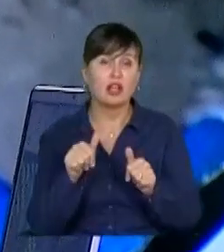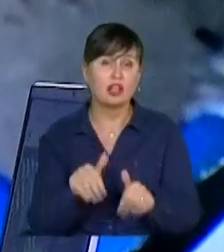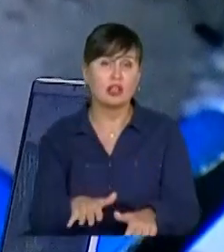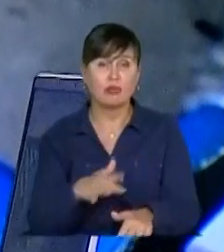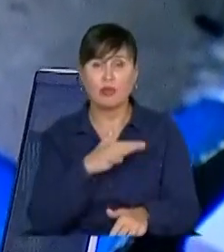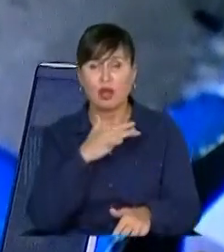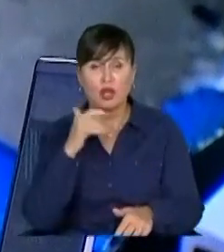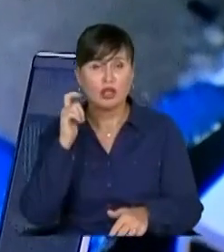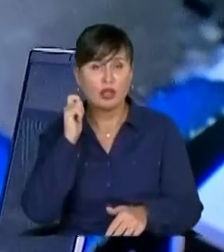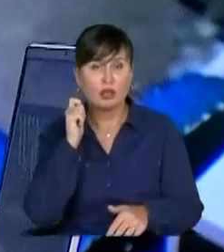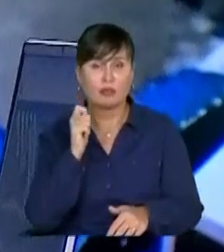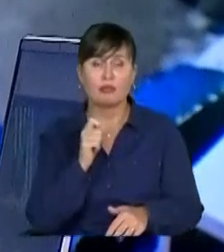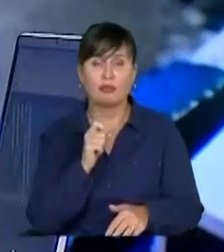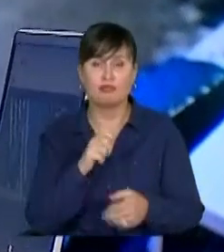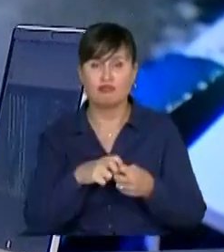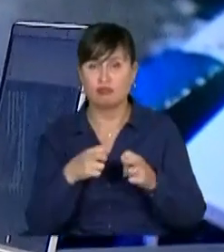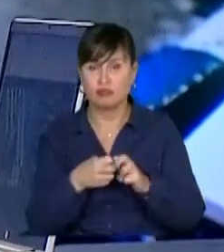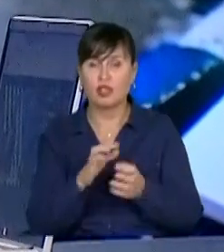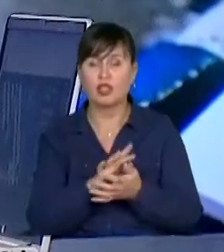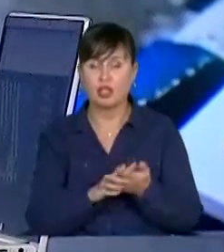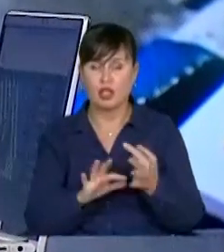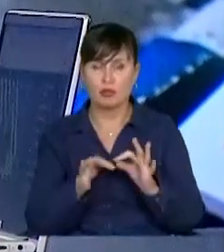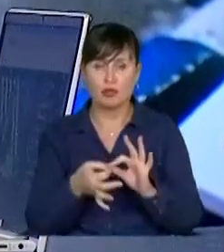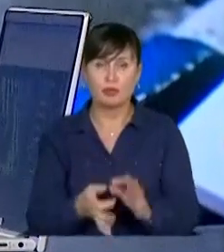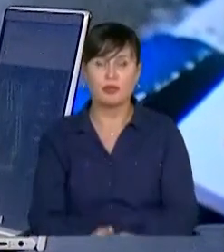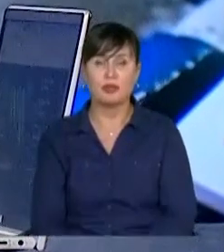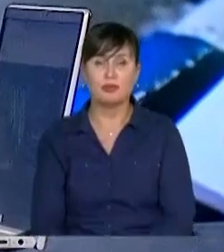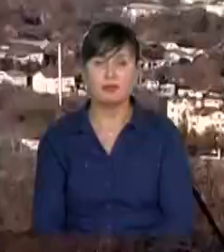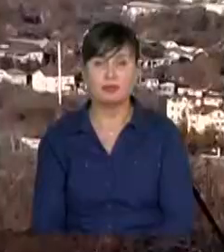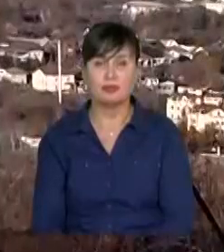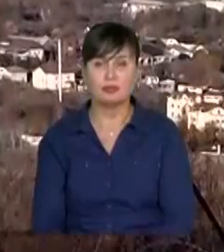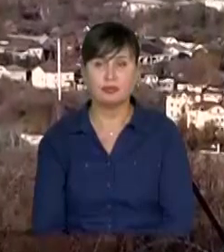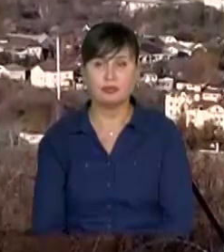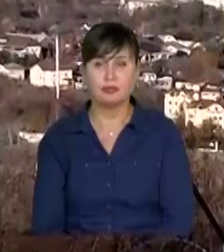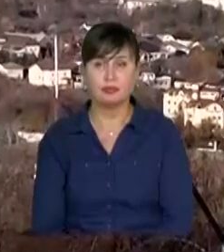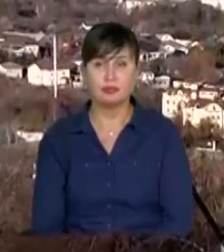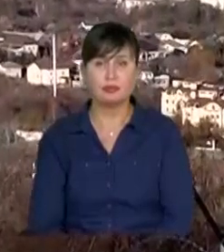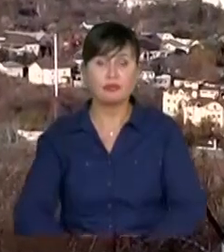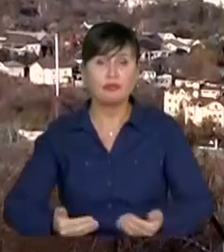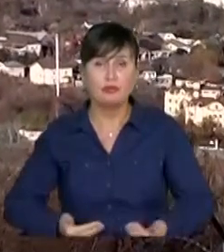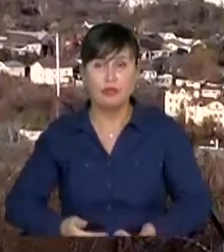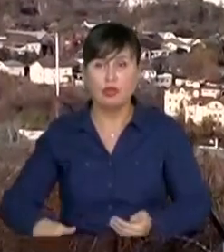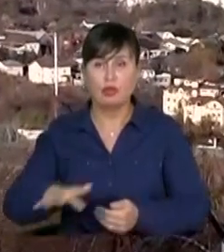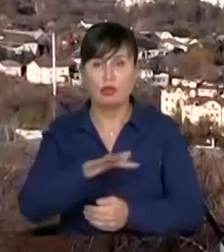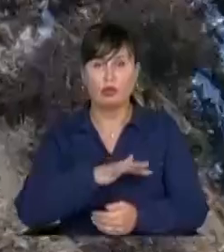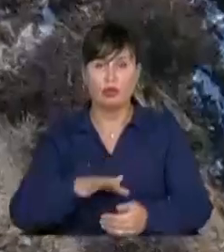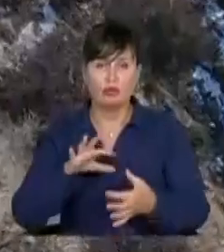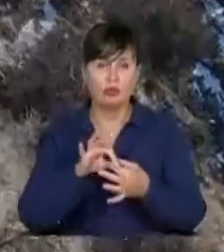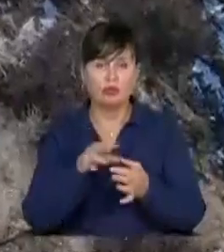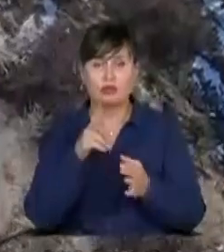многолетняя проблема с питьевой водой в районе расскажет Адель акжар Нава в жилом массиве присоединённой в